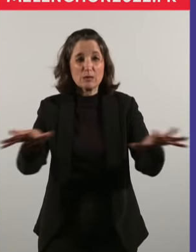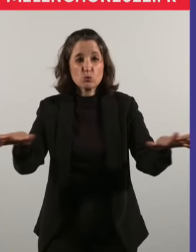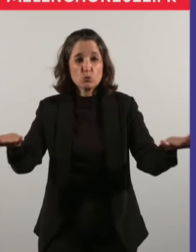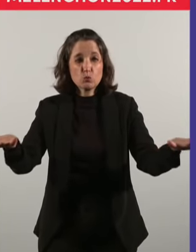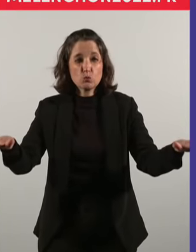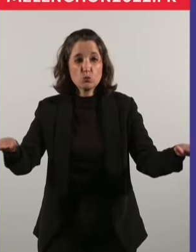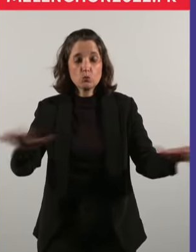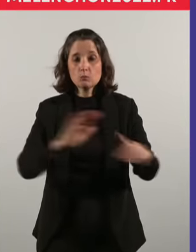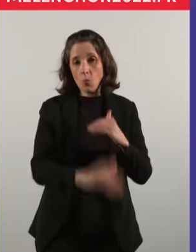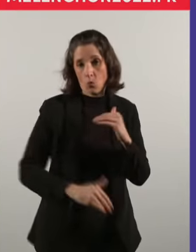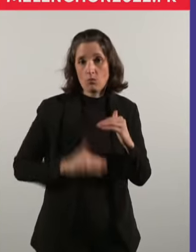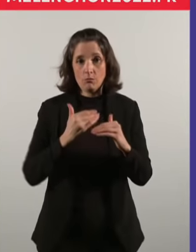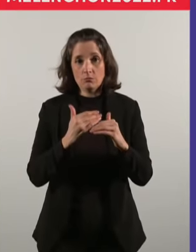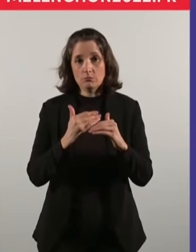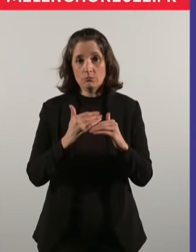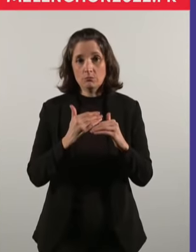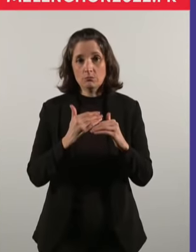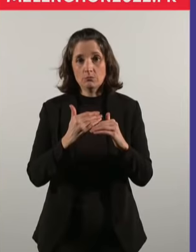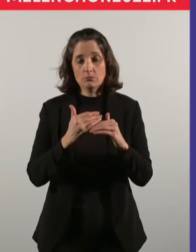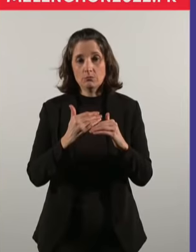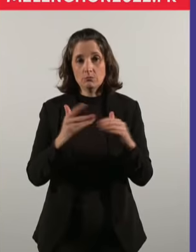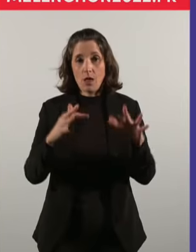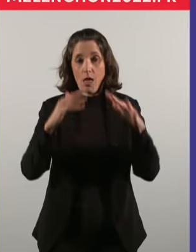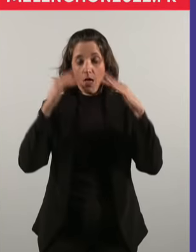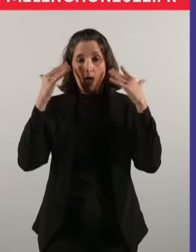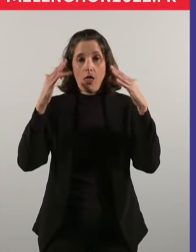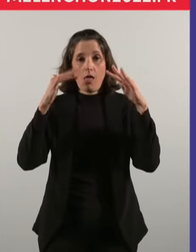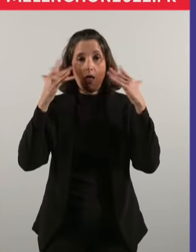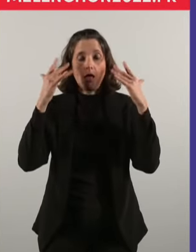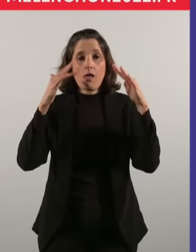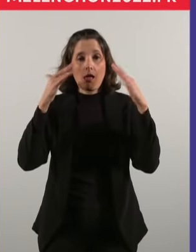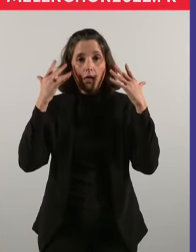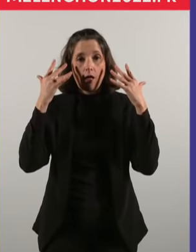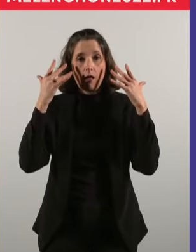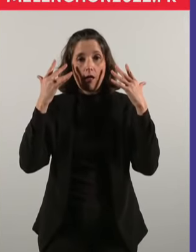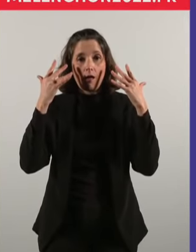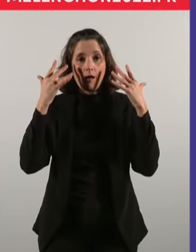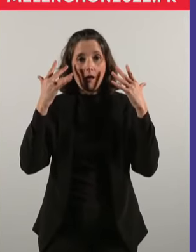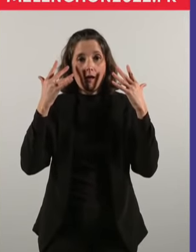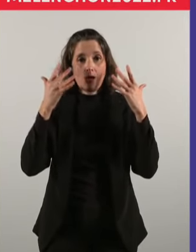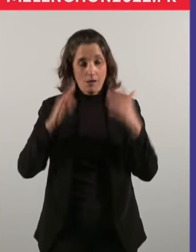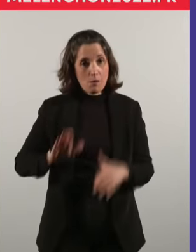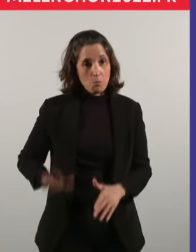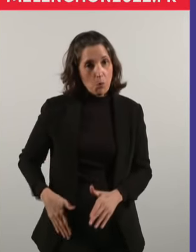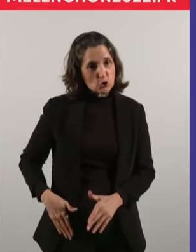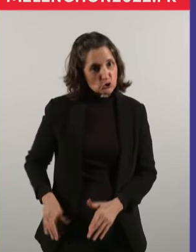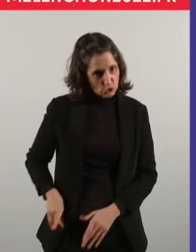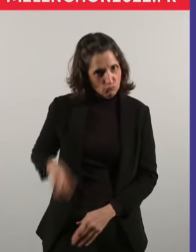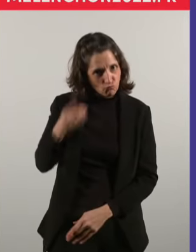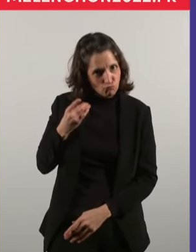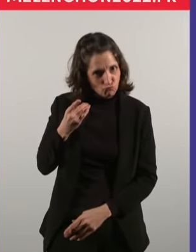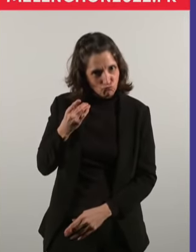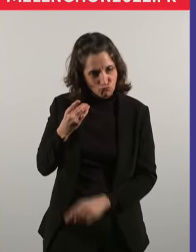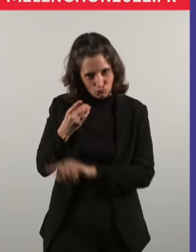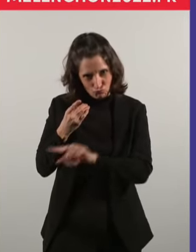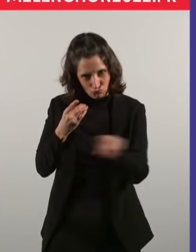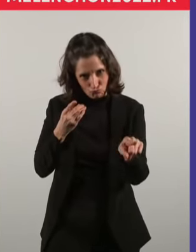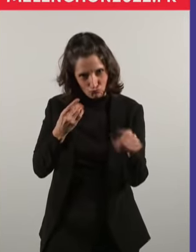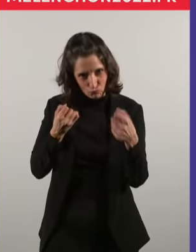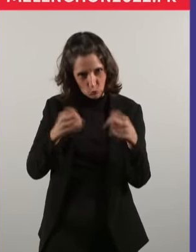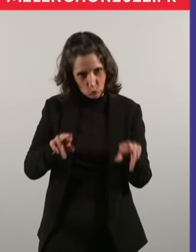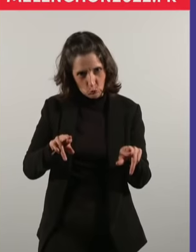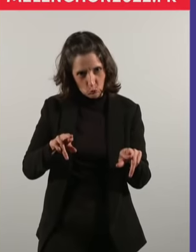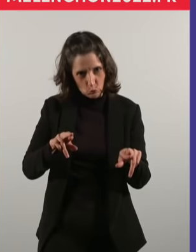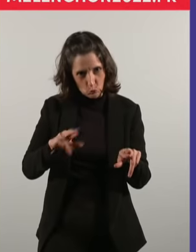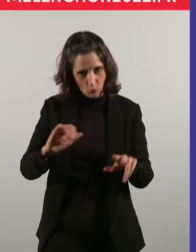partout dans le monde. Et à cet instant, dans beaucoup de vos poches. Vous-même, vous êtes unis à cette